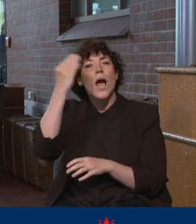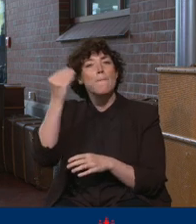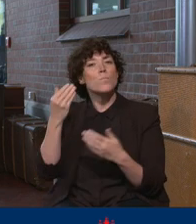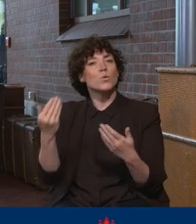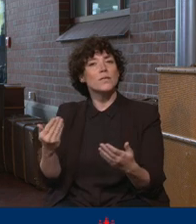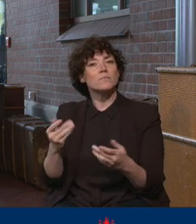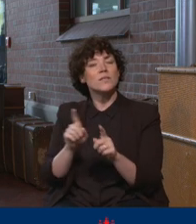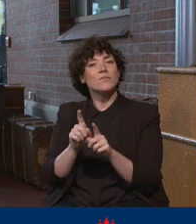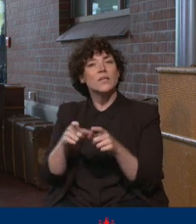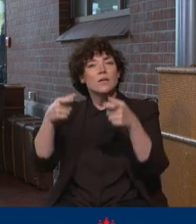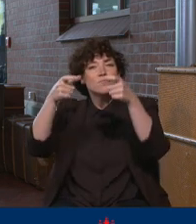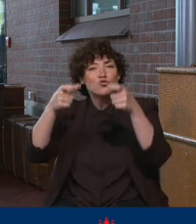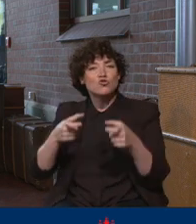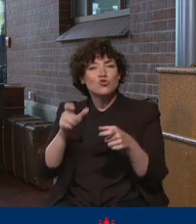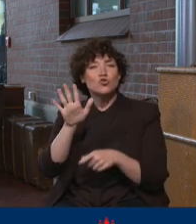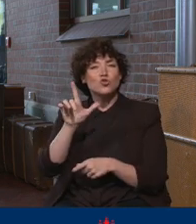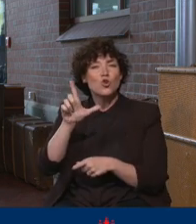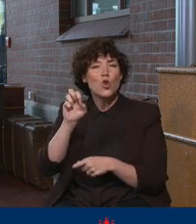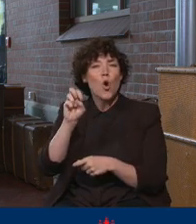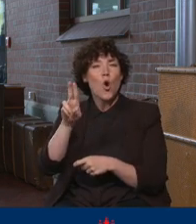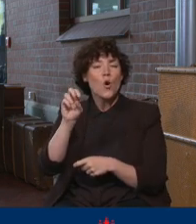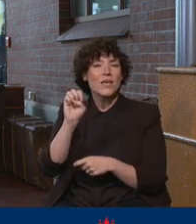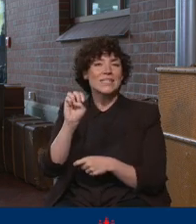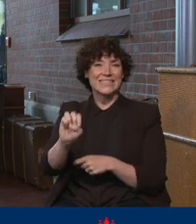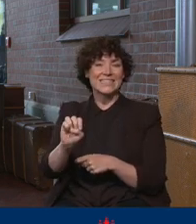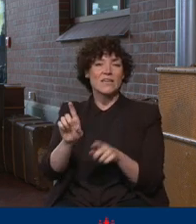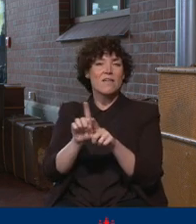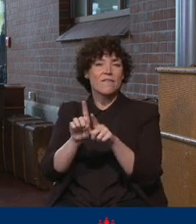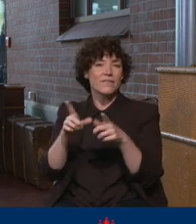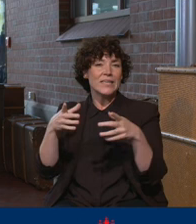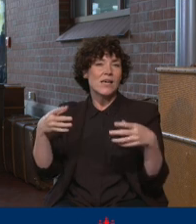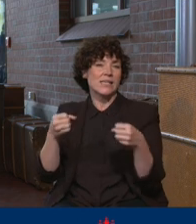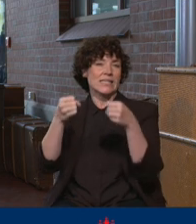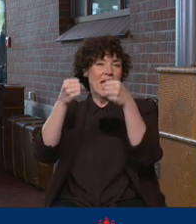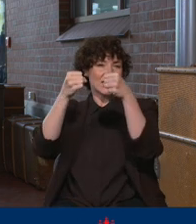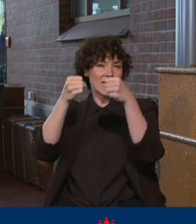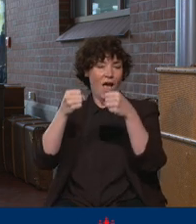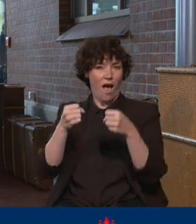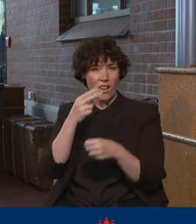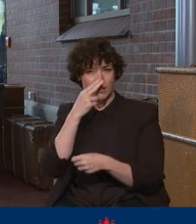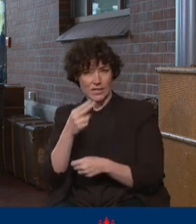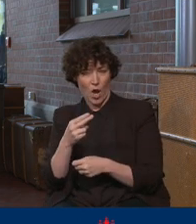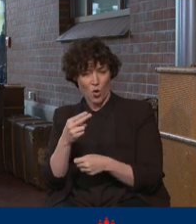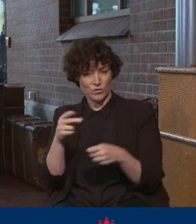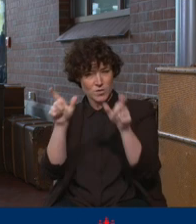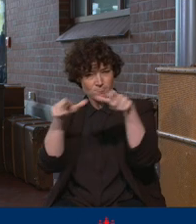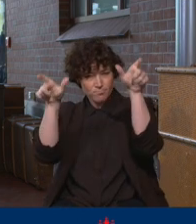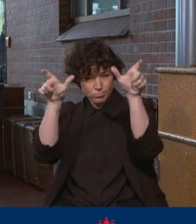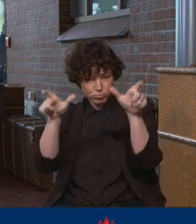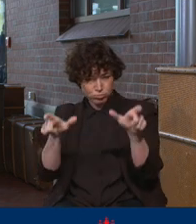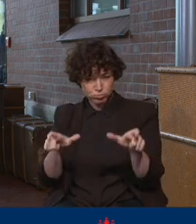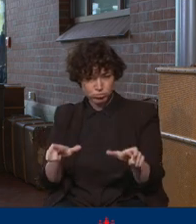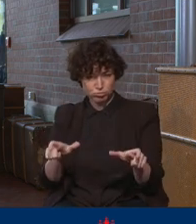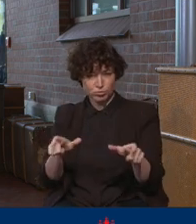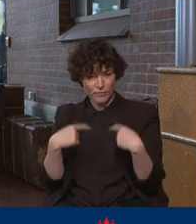dieses schleusen die fast wie kathedralen da auch bis dato noch ein bisschen unentdeckt in diesem raum schlummern